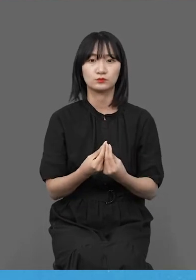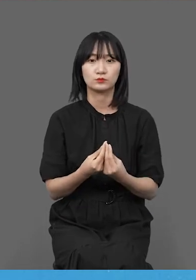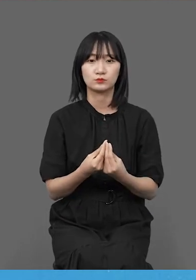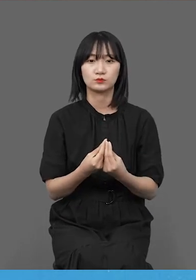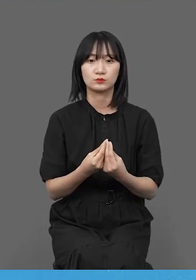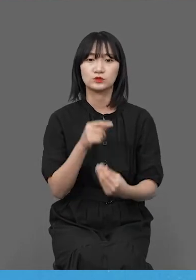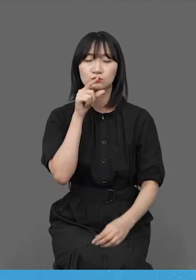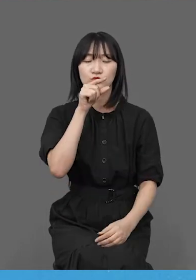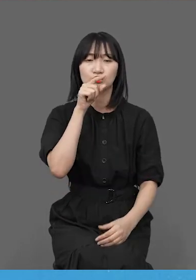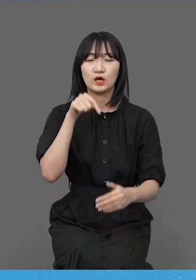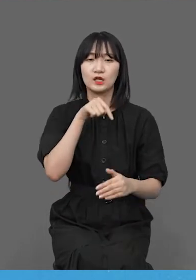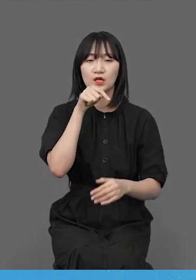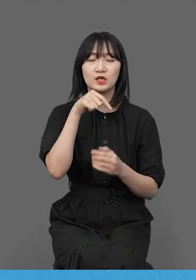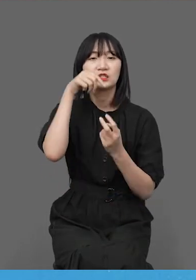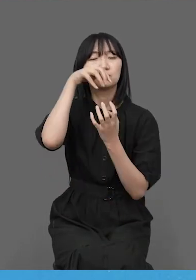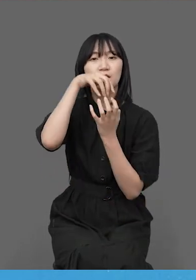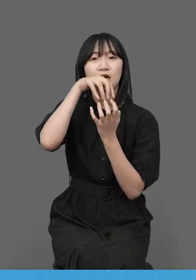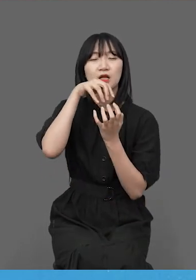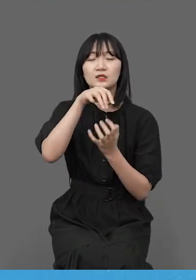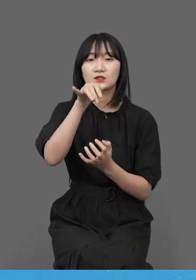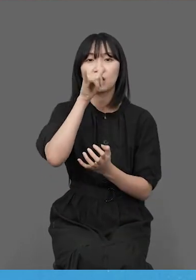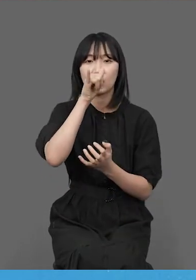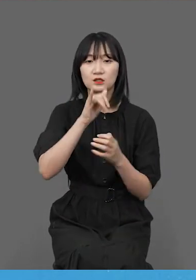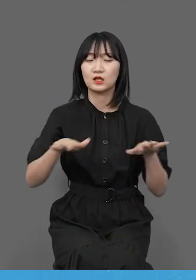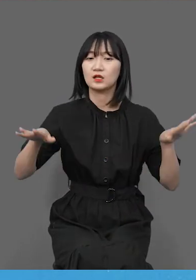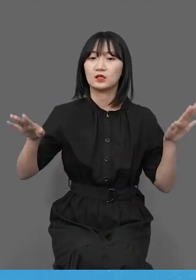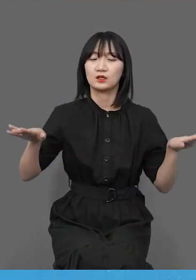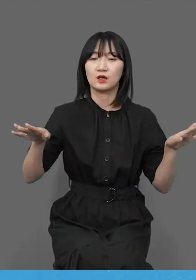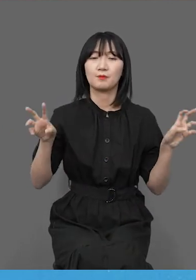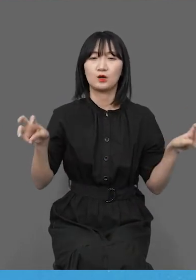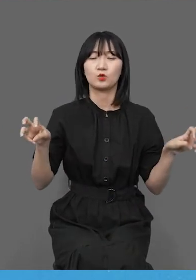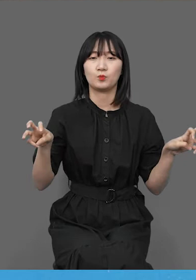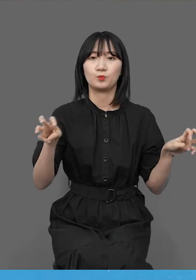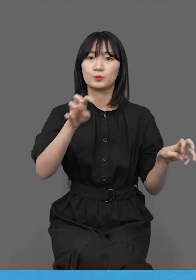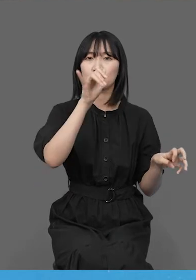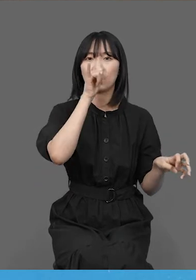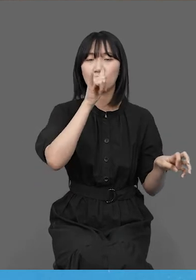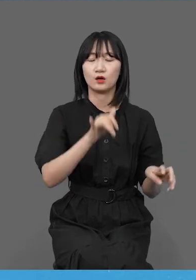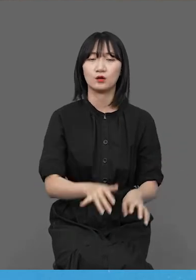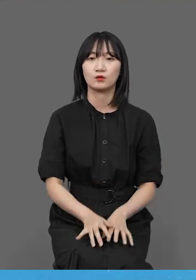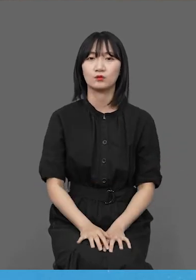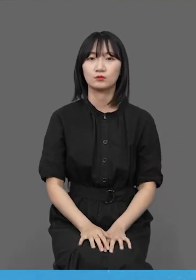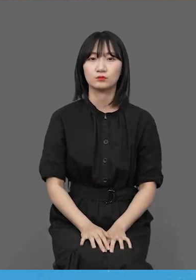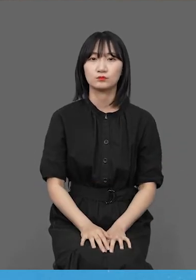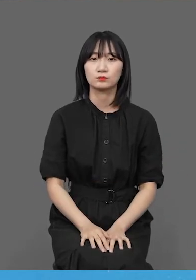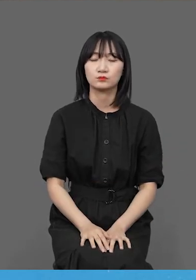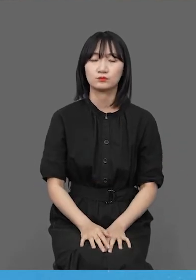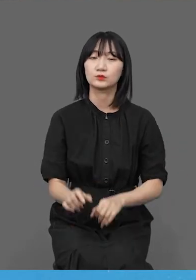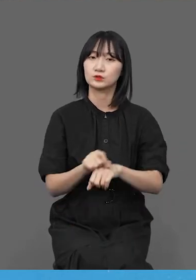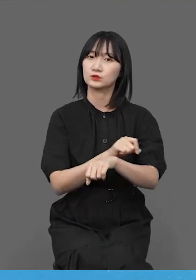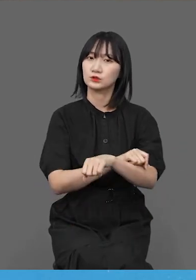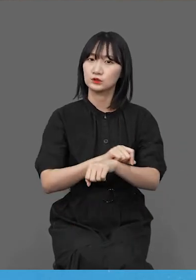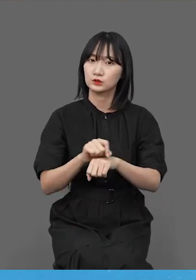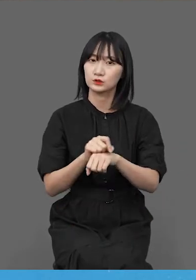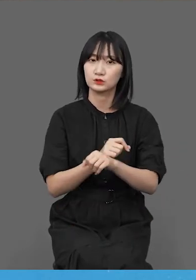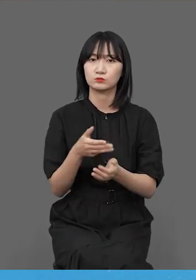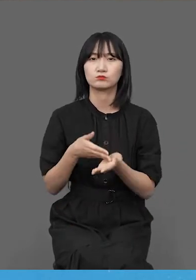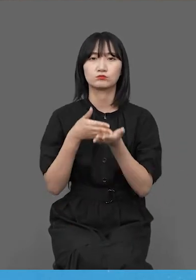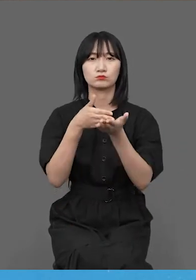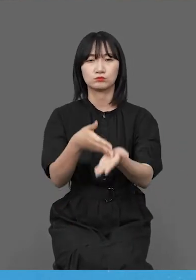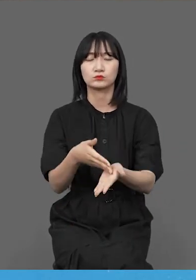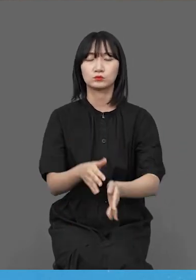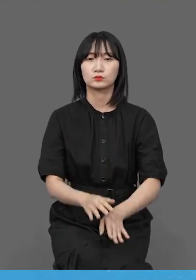안에 이빨 구조가 보인다. 또 날개 끝에 발톱 구조 같은 것이 좀 보인다. 이런 특징들을